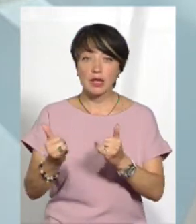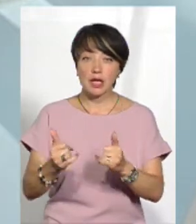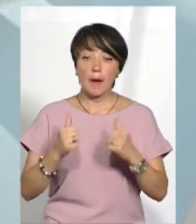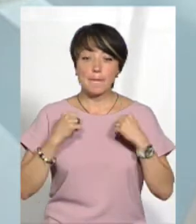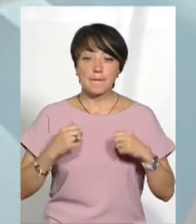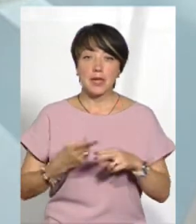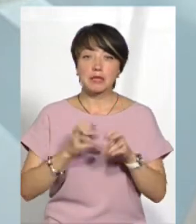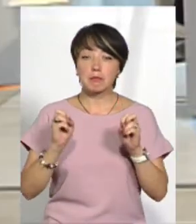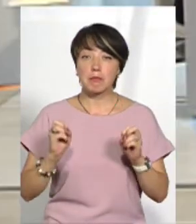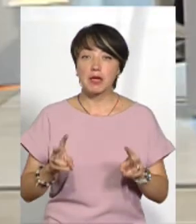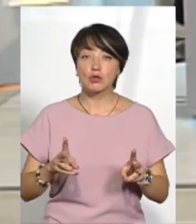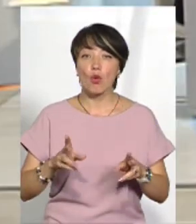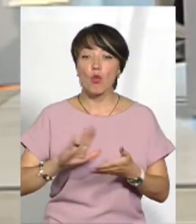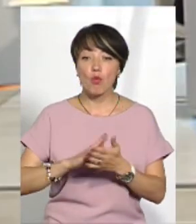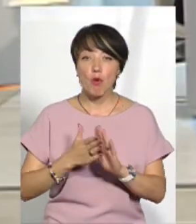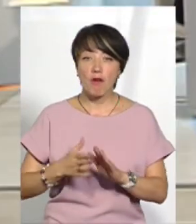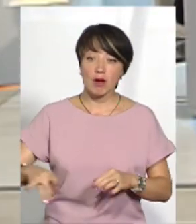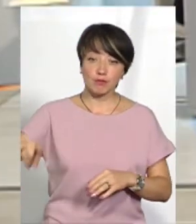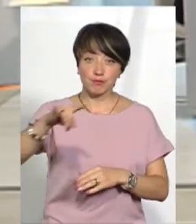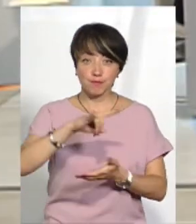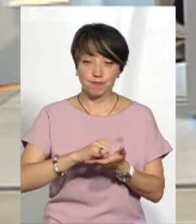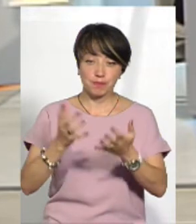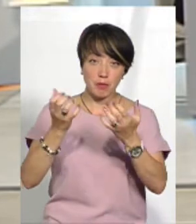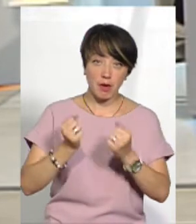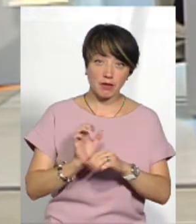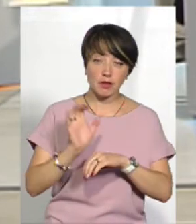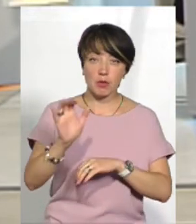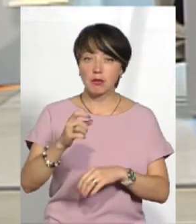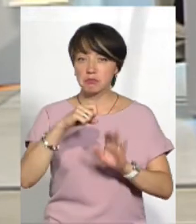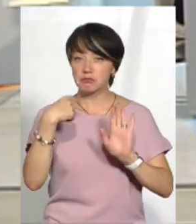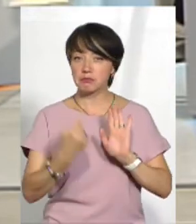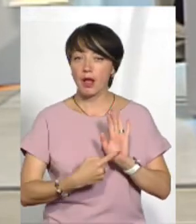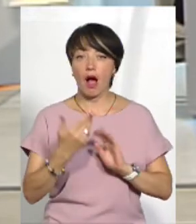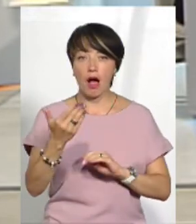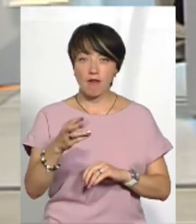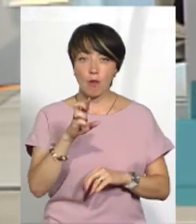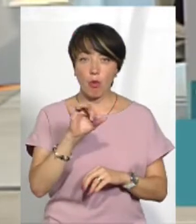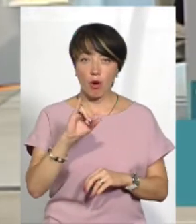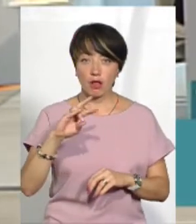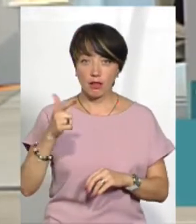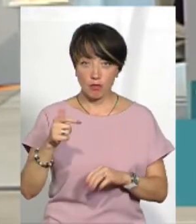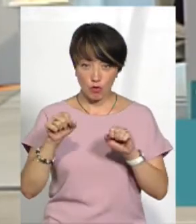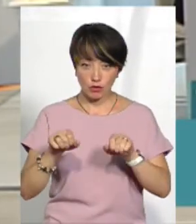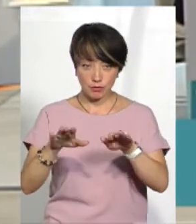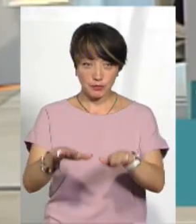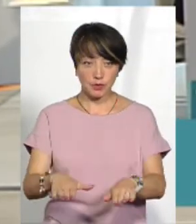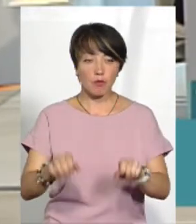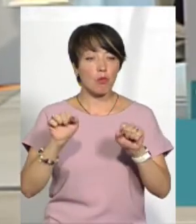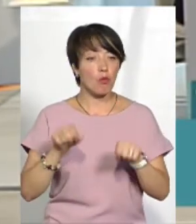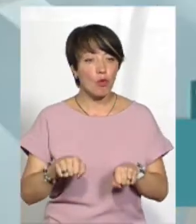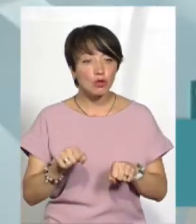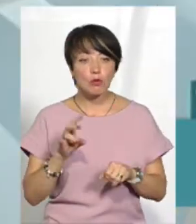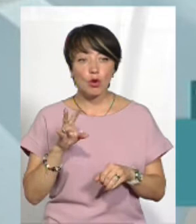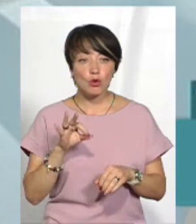безпечні умови обслуговування повітряних суден. Бо інколи мені задають питання, а ви Боїнга можете посадити? Я кажу,